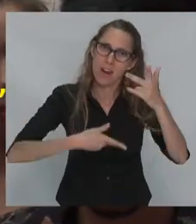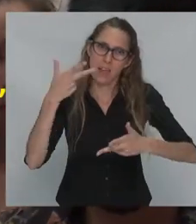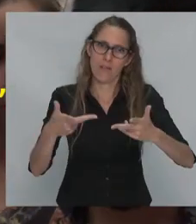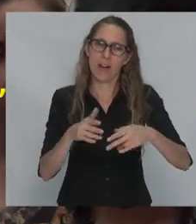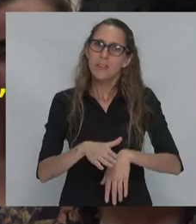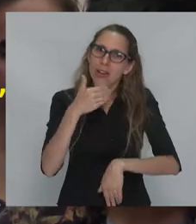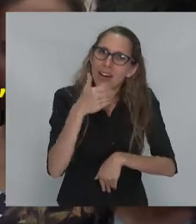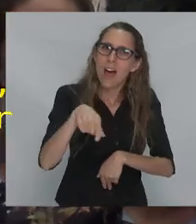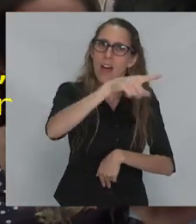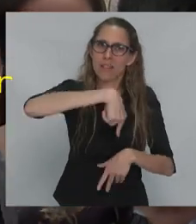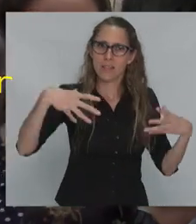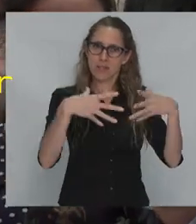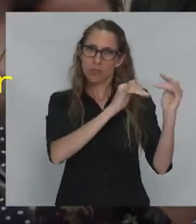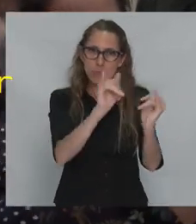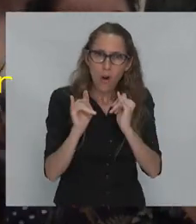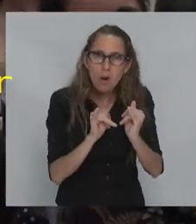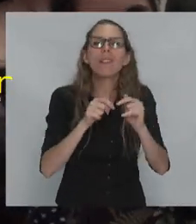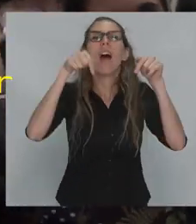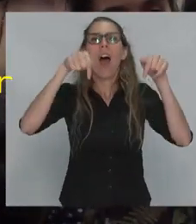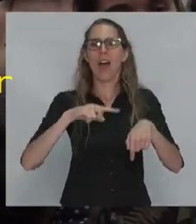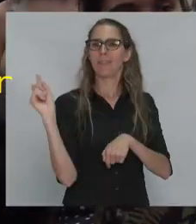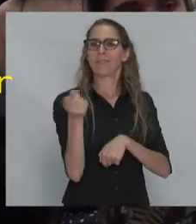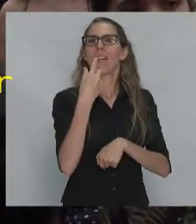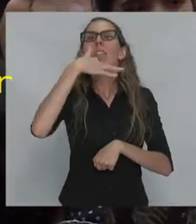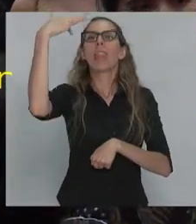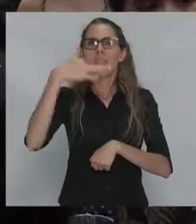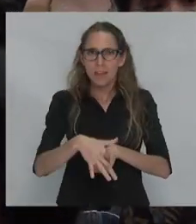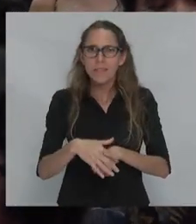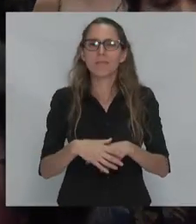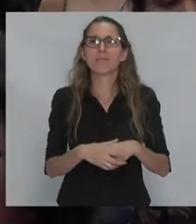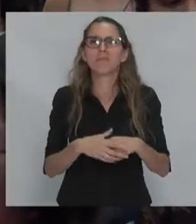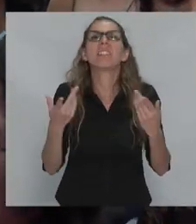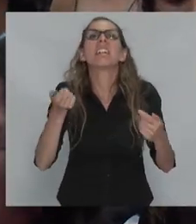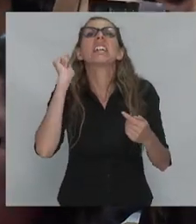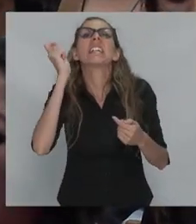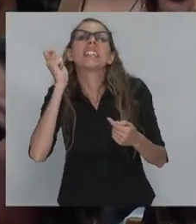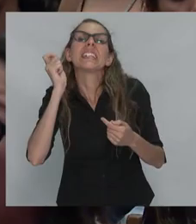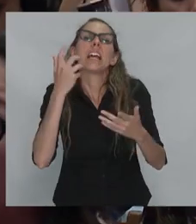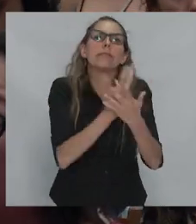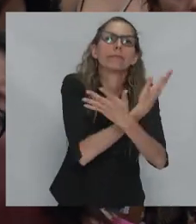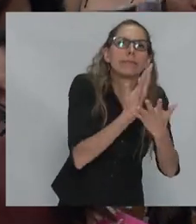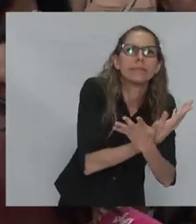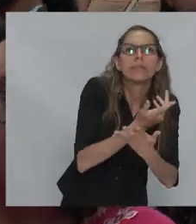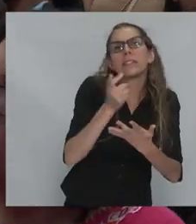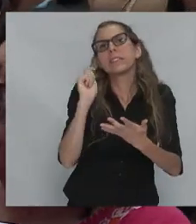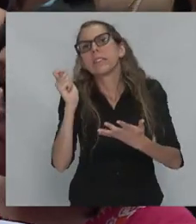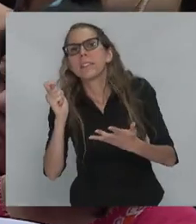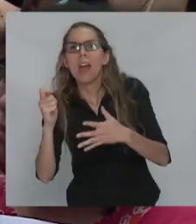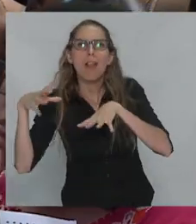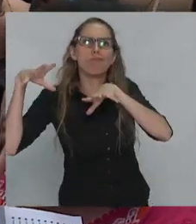est l'agresseur, qui est l'agressé, qui est l'occupant, qui est l'occupé, qui est-ce qui se défend et qui est-ce qui